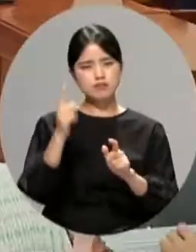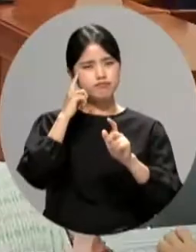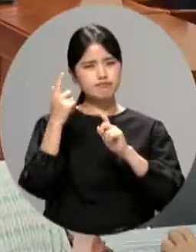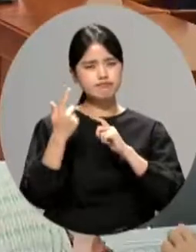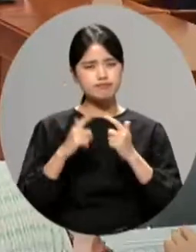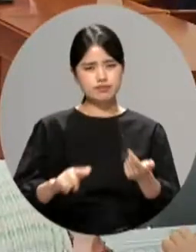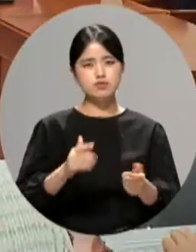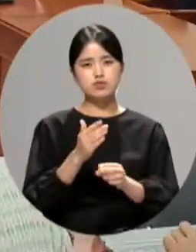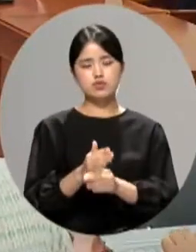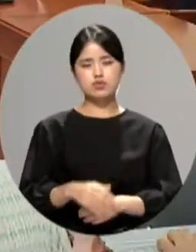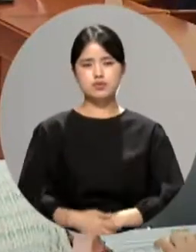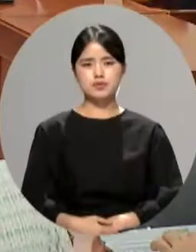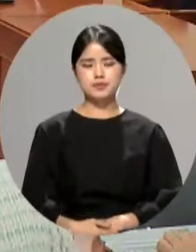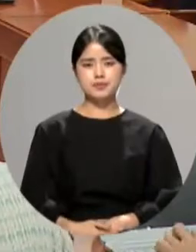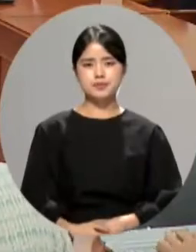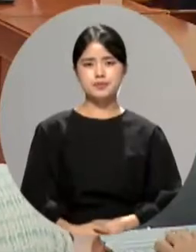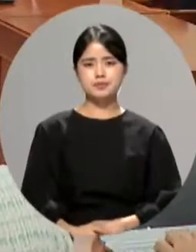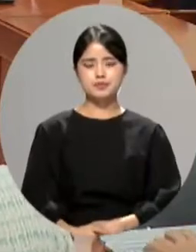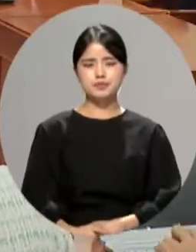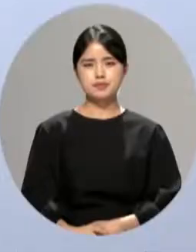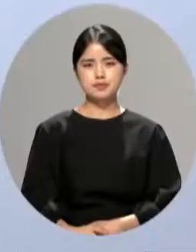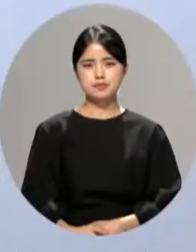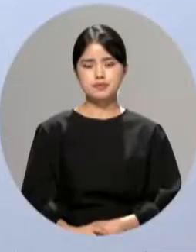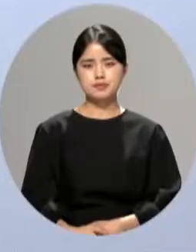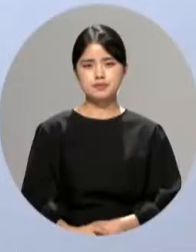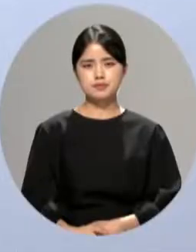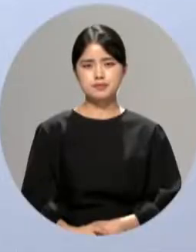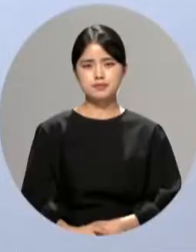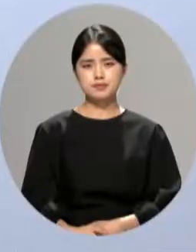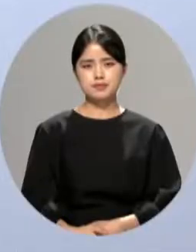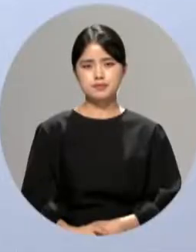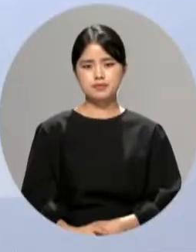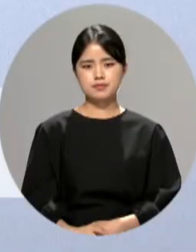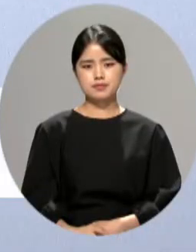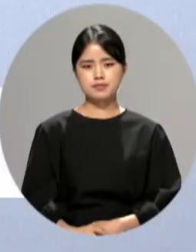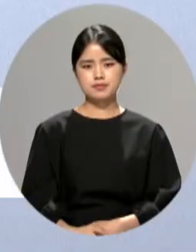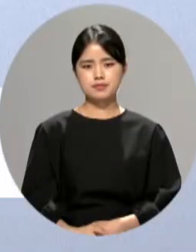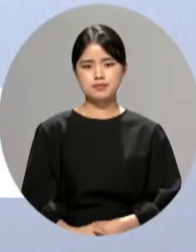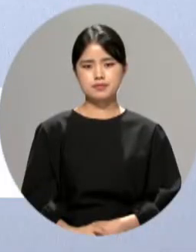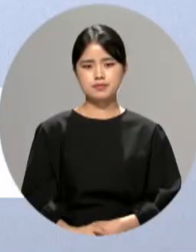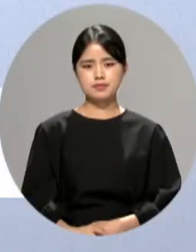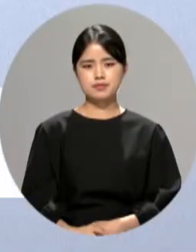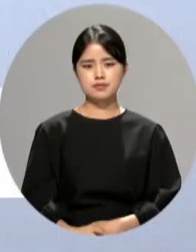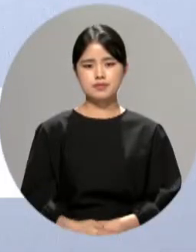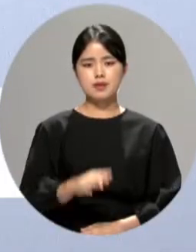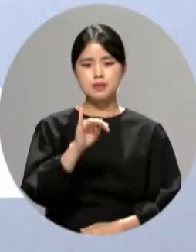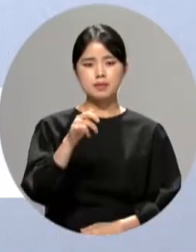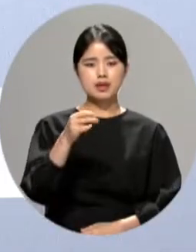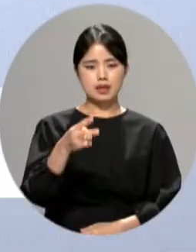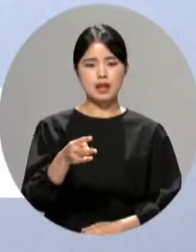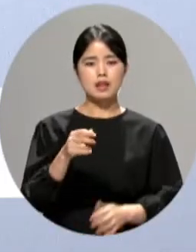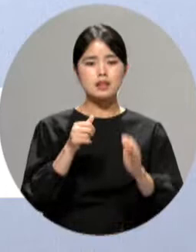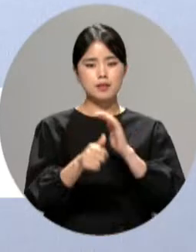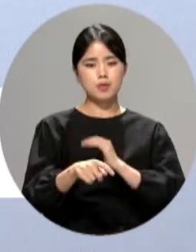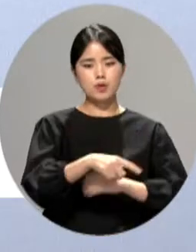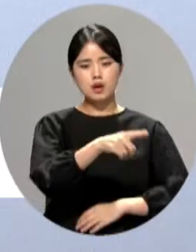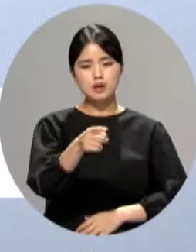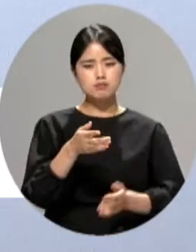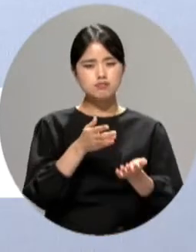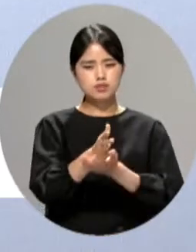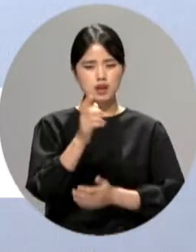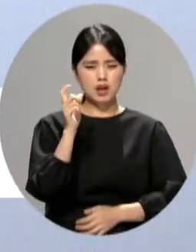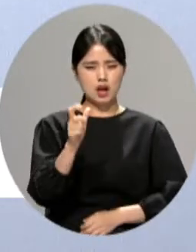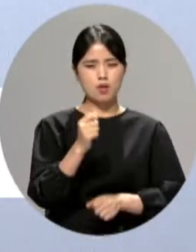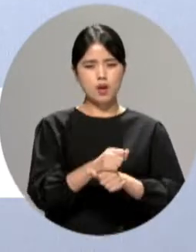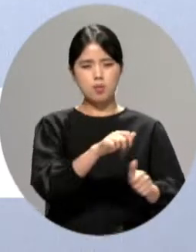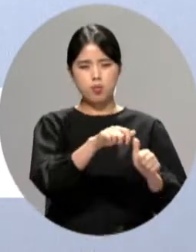이견을 좁히지 못한 것으로 전해졌습니다. 직능 이제 비례대표가 그 분야를 강화시키려고